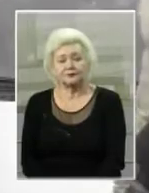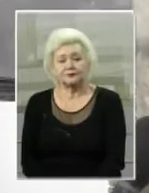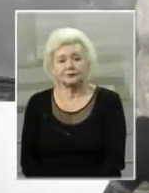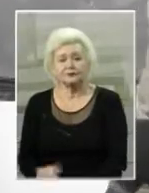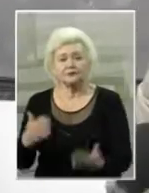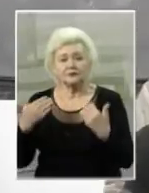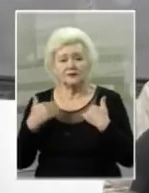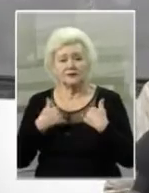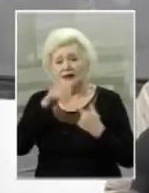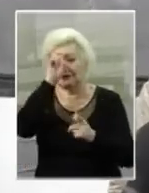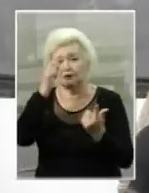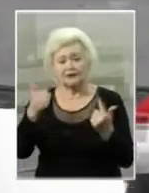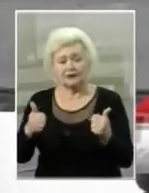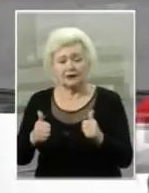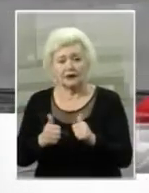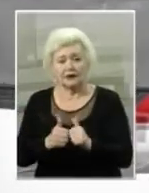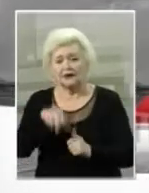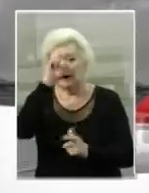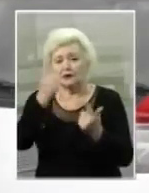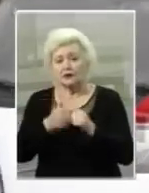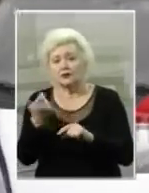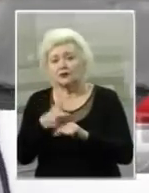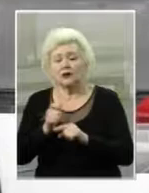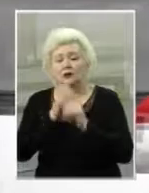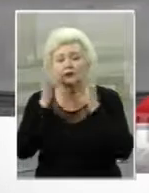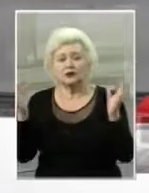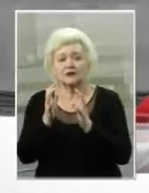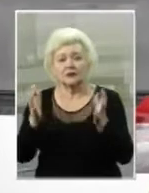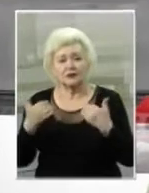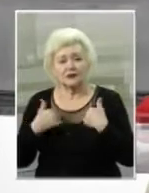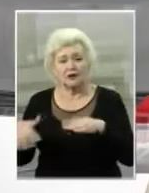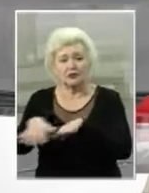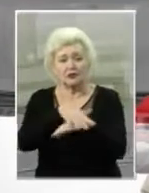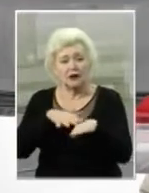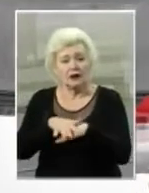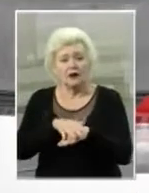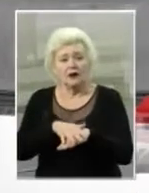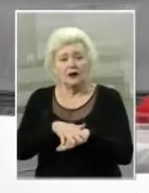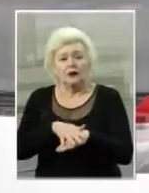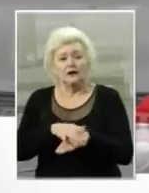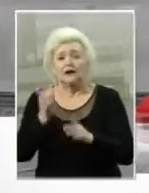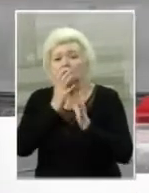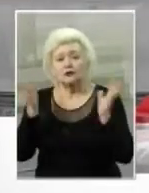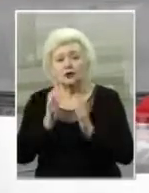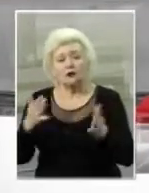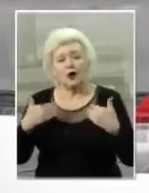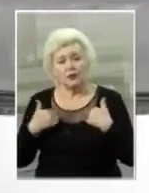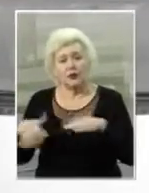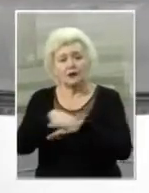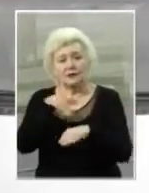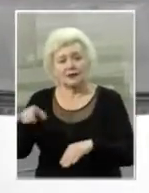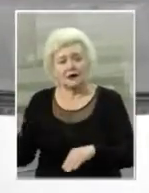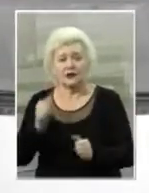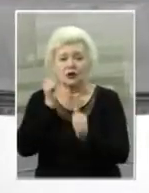В нашій країні государство не дуже заботиться о нашому населенні. В нашій країні держава не дуже турбується про